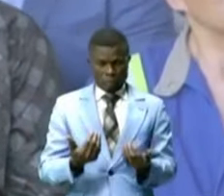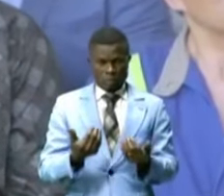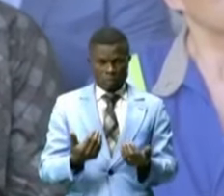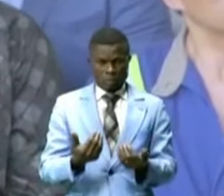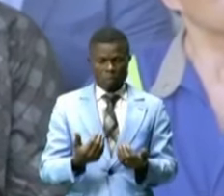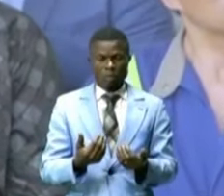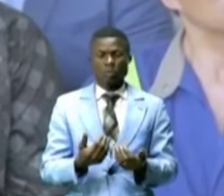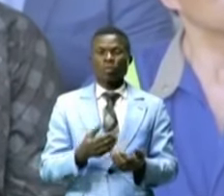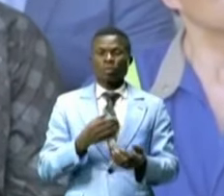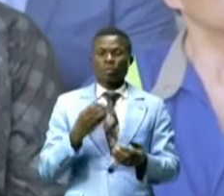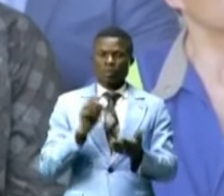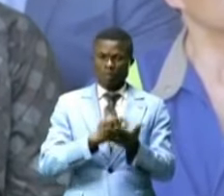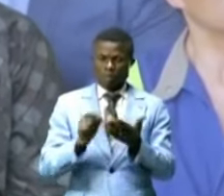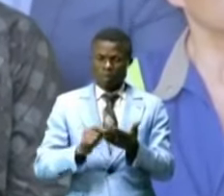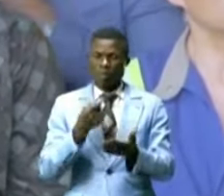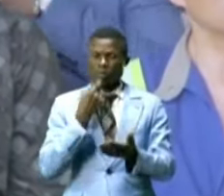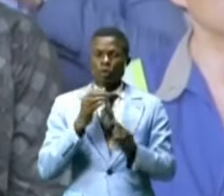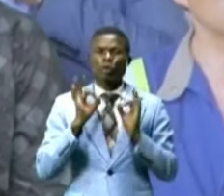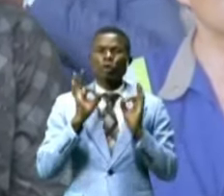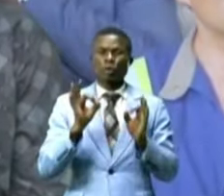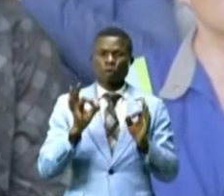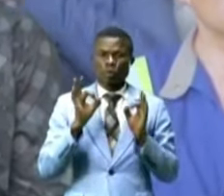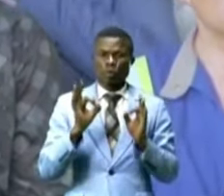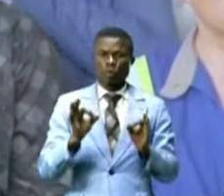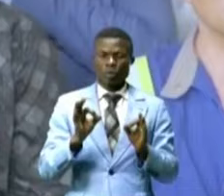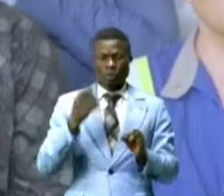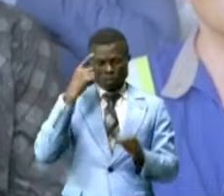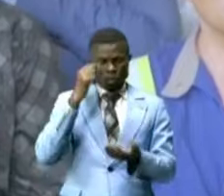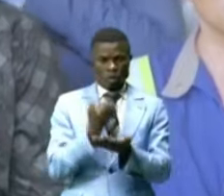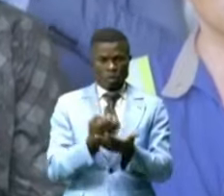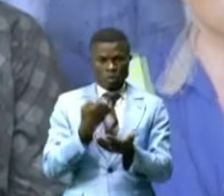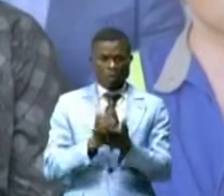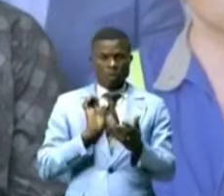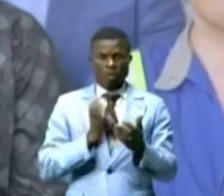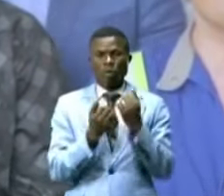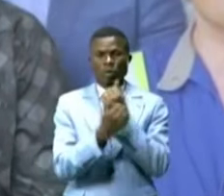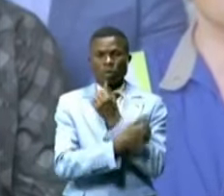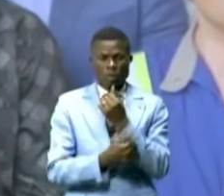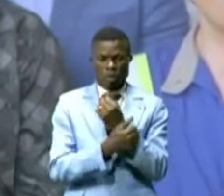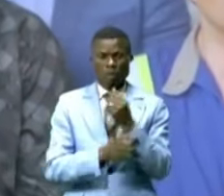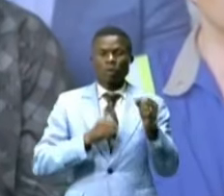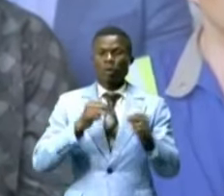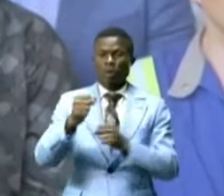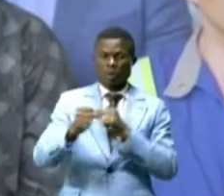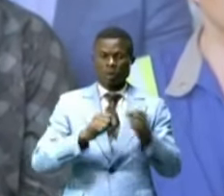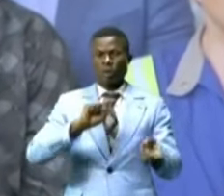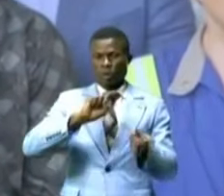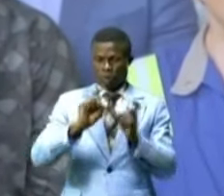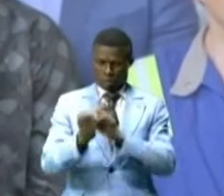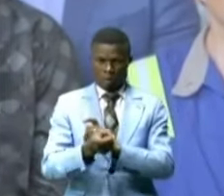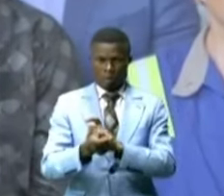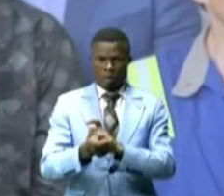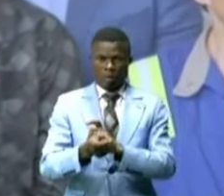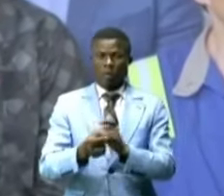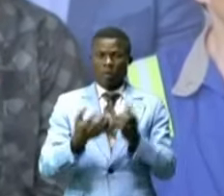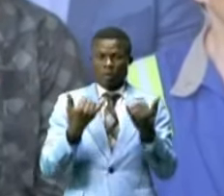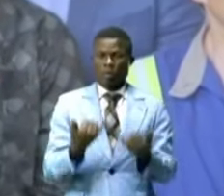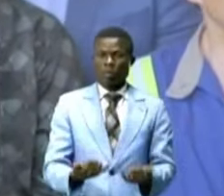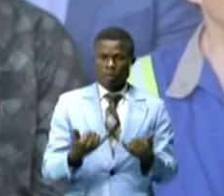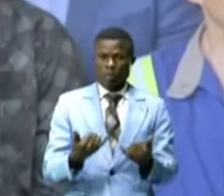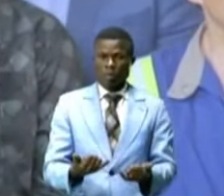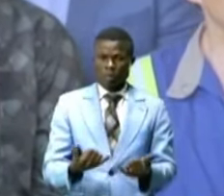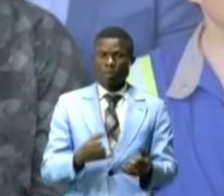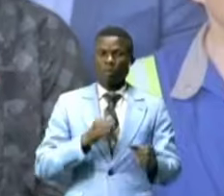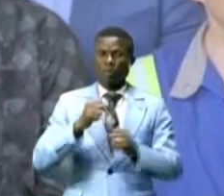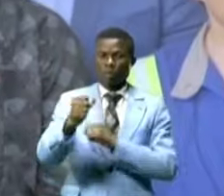nouvelle page de l'histoire économique de notre pays. Le combat a changé. Maintenant, c'est le